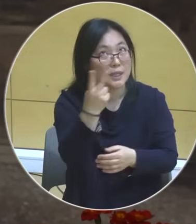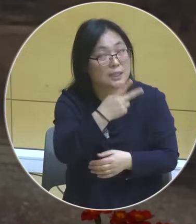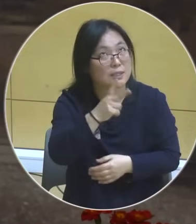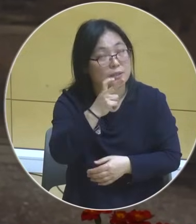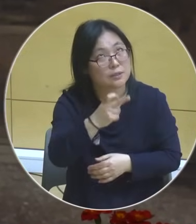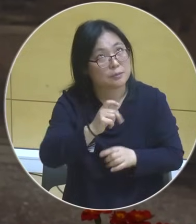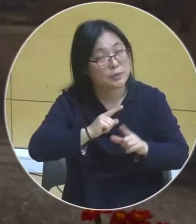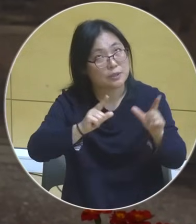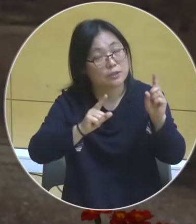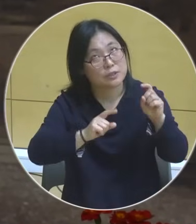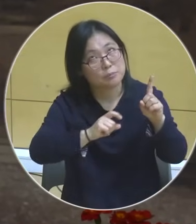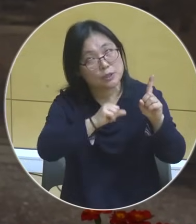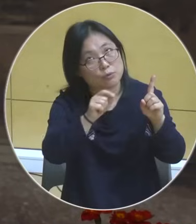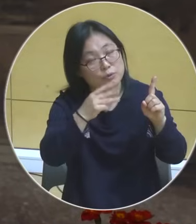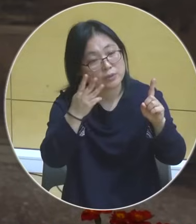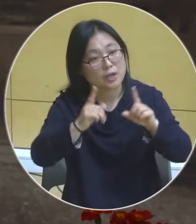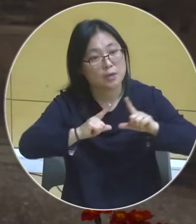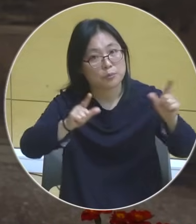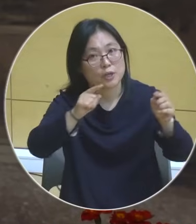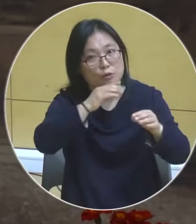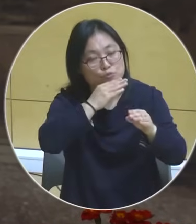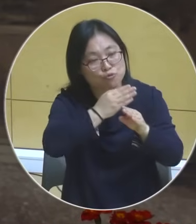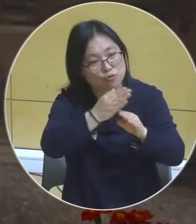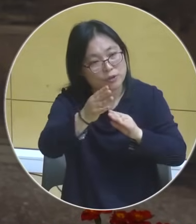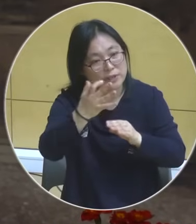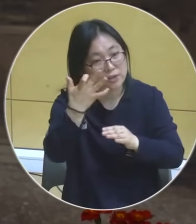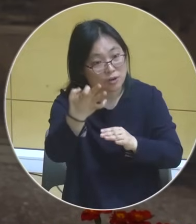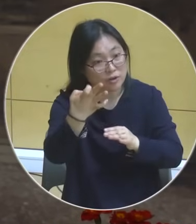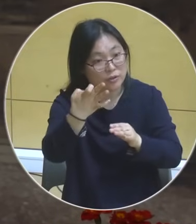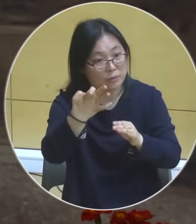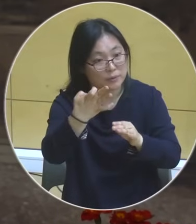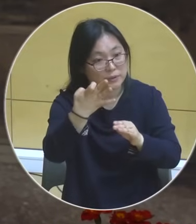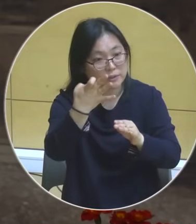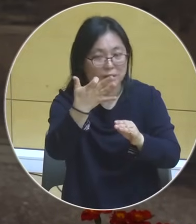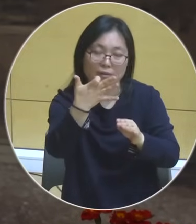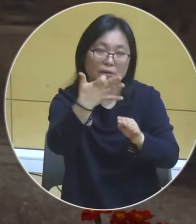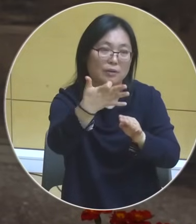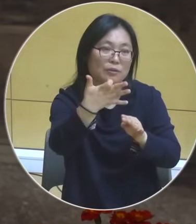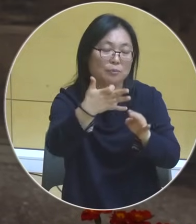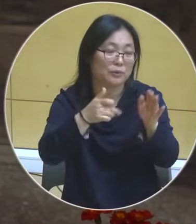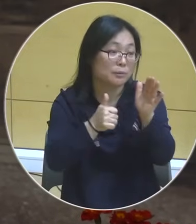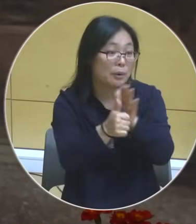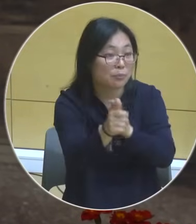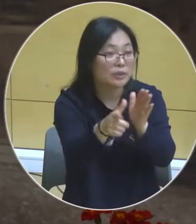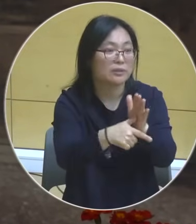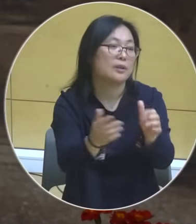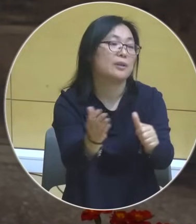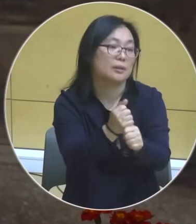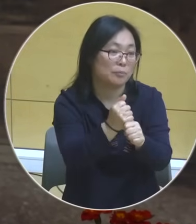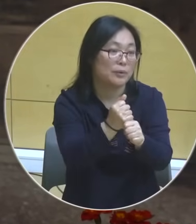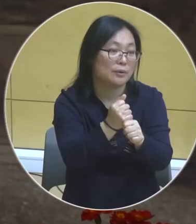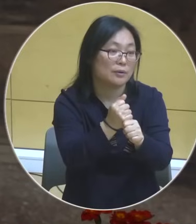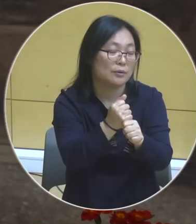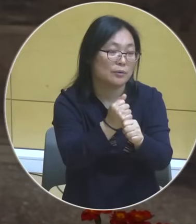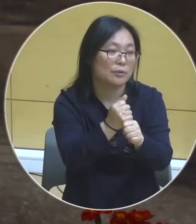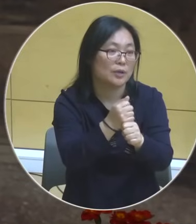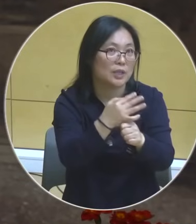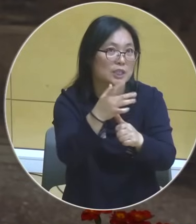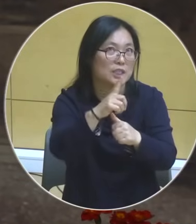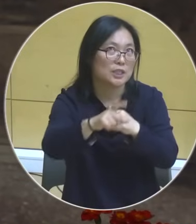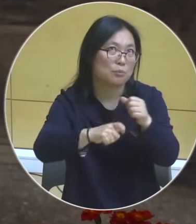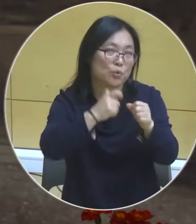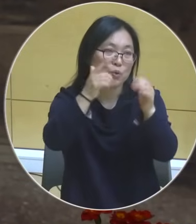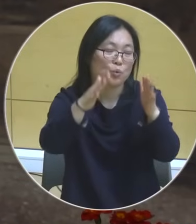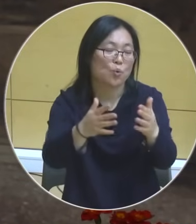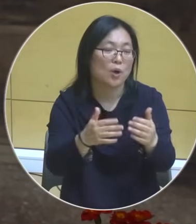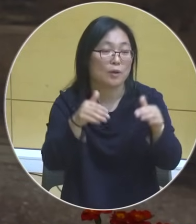2012년 11월 3일 북한에 18번째 들어갔을 때 잡혔습니다. 15년 노동 교화형을